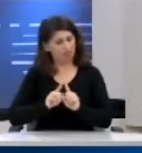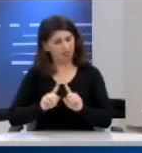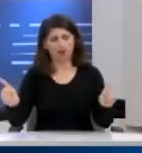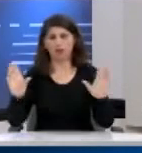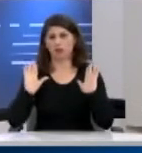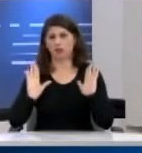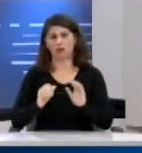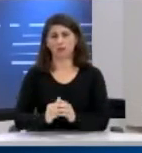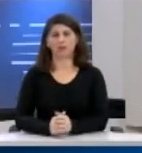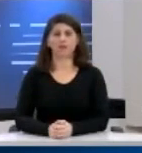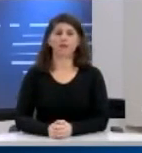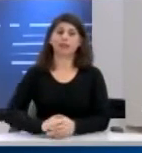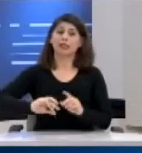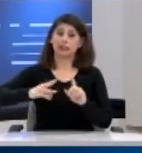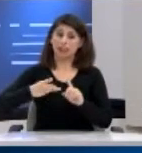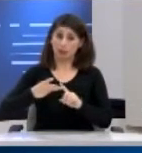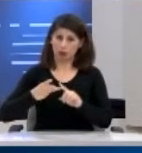Τρίτον,